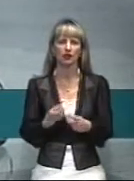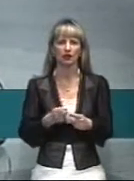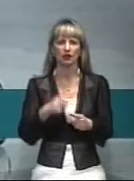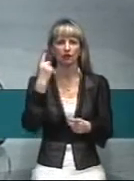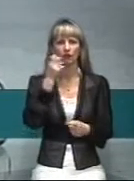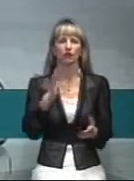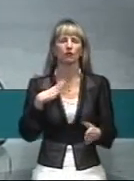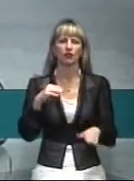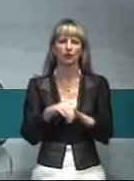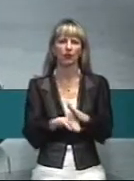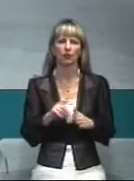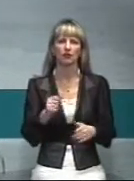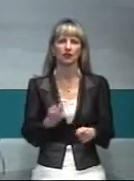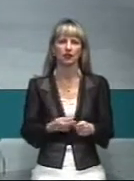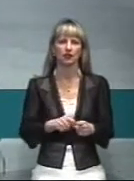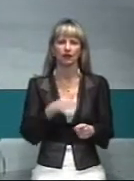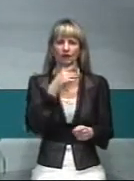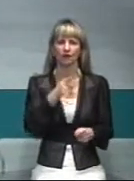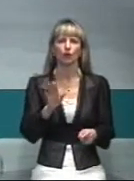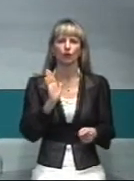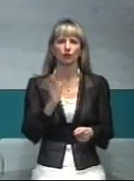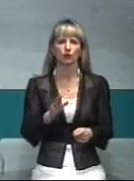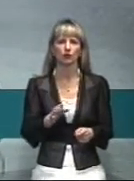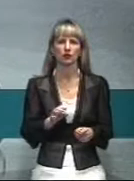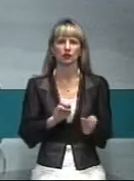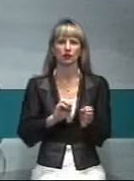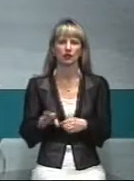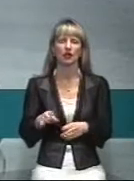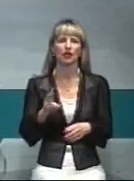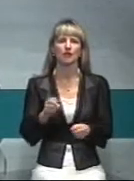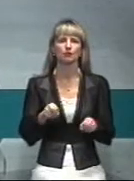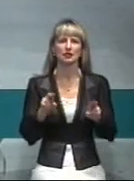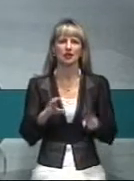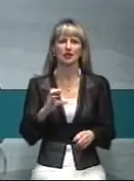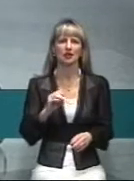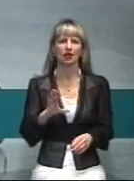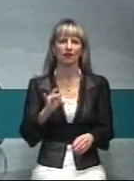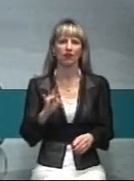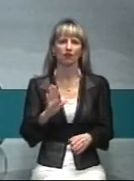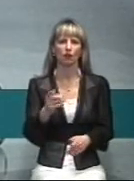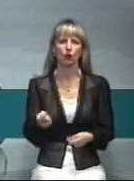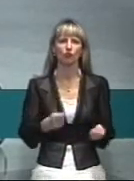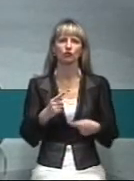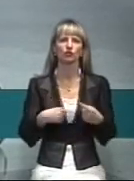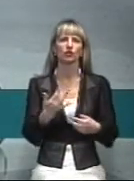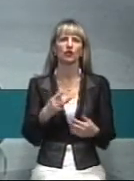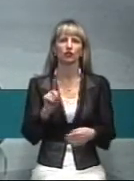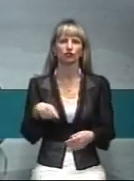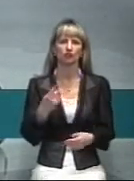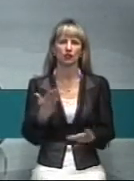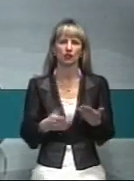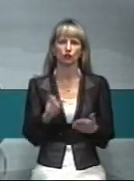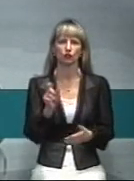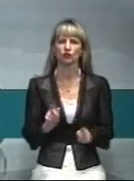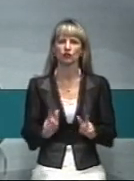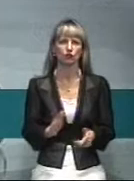інформація, яка була накопичена за цілий день, вона буде зливатися на спеціальні сервери в управлінні, де через деякий час особа, якщо не згодна